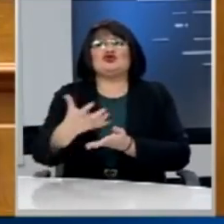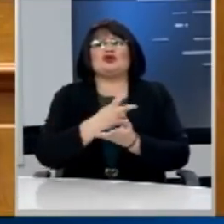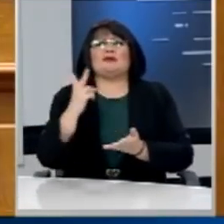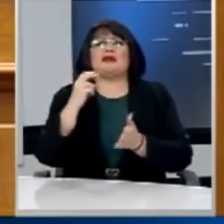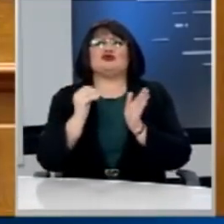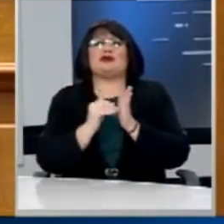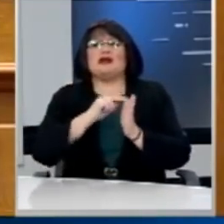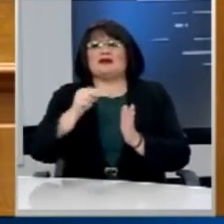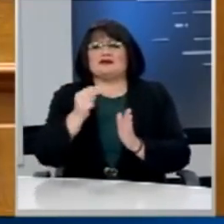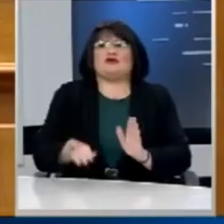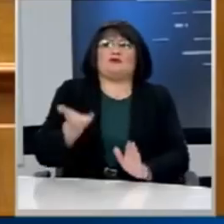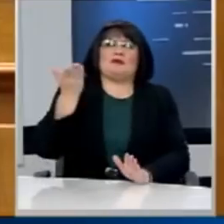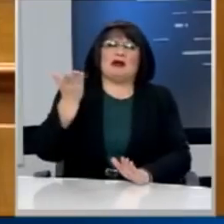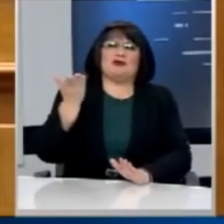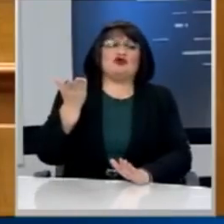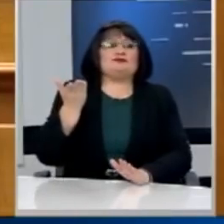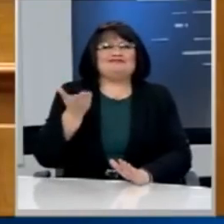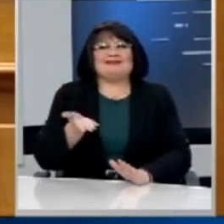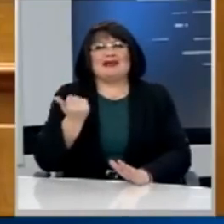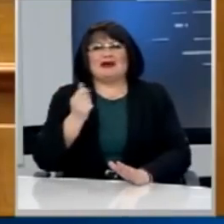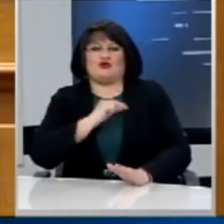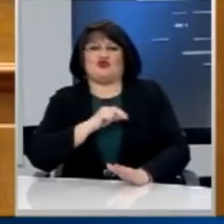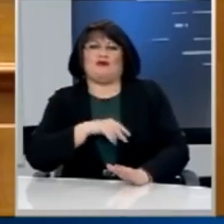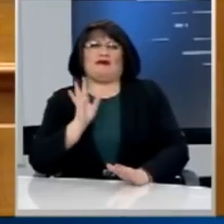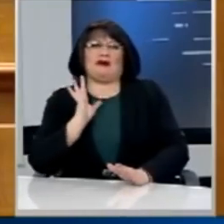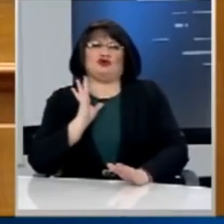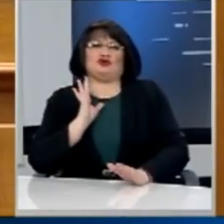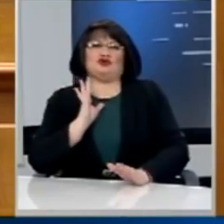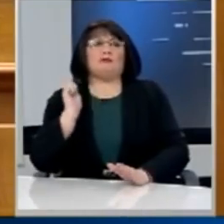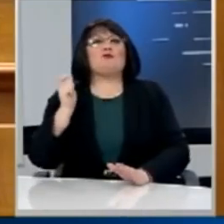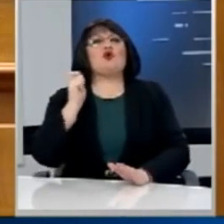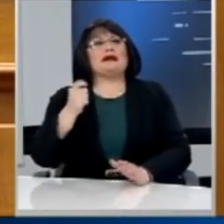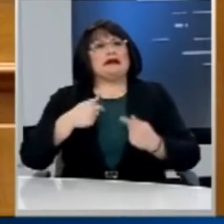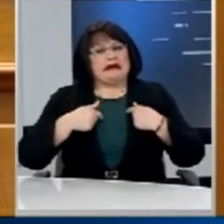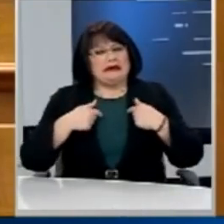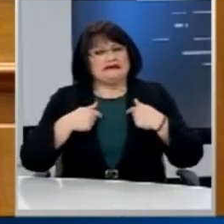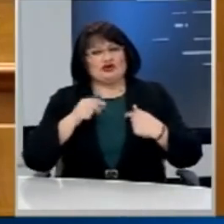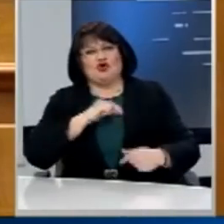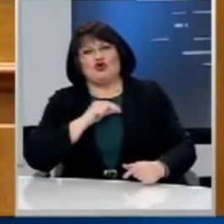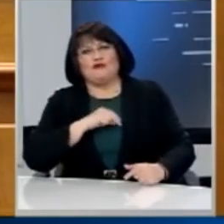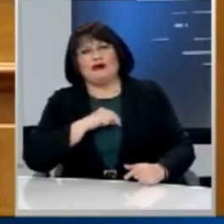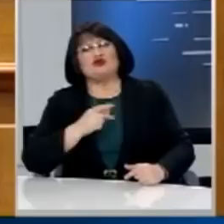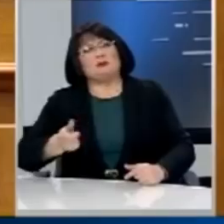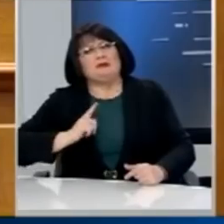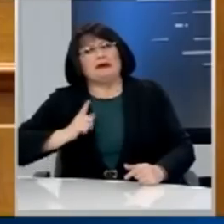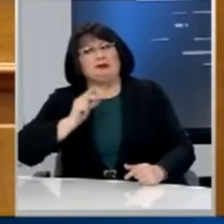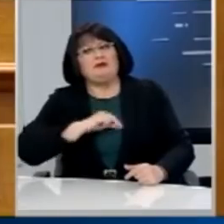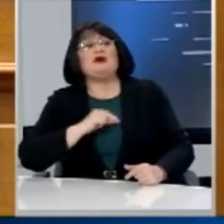των 20.000 ευρώ, δεν έχουν ωφεληθεί τόσο από τις πολιτικές μας στο βαθμό που ίσως θα